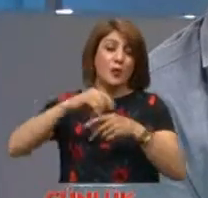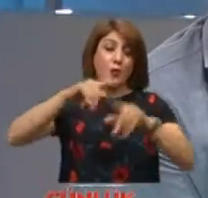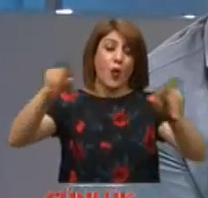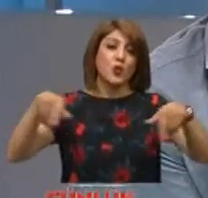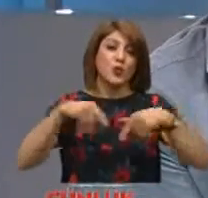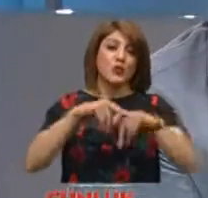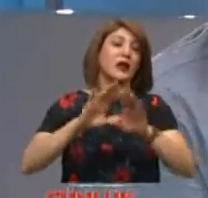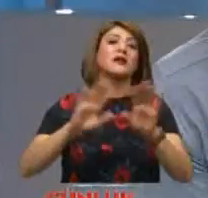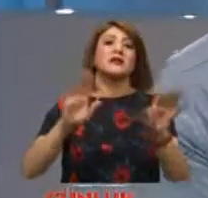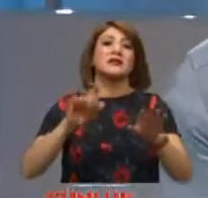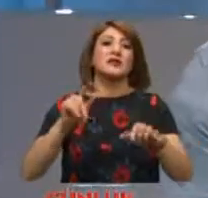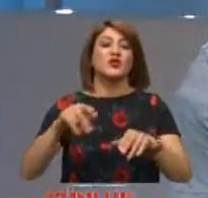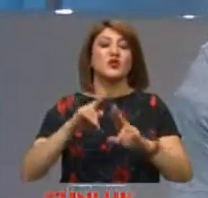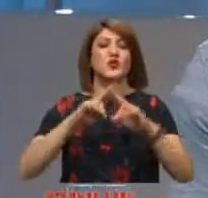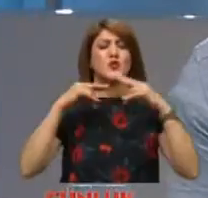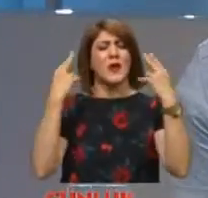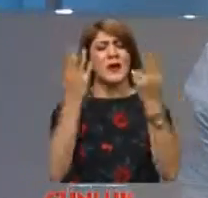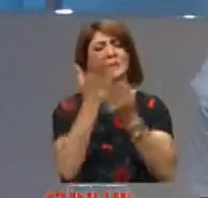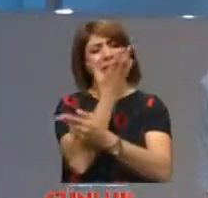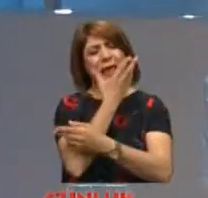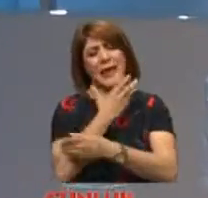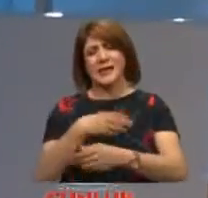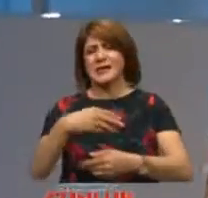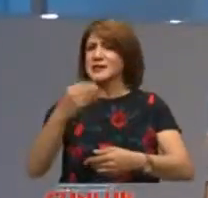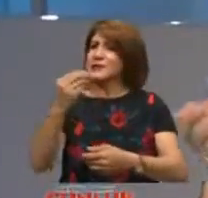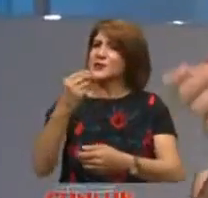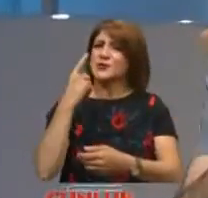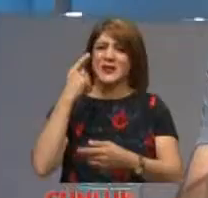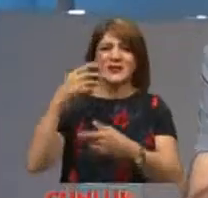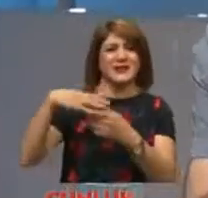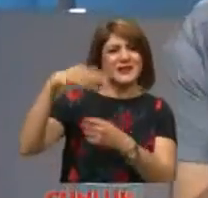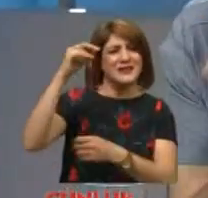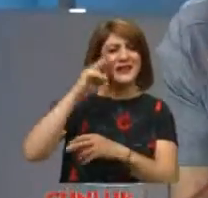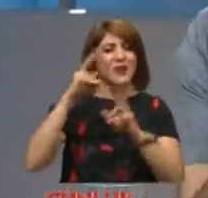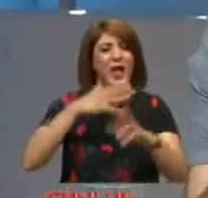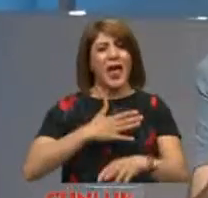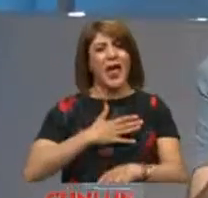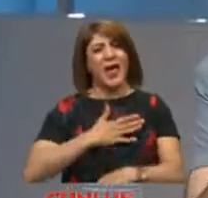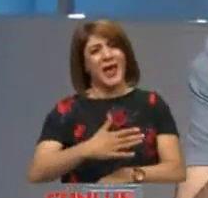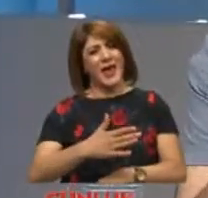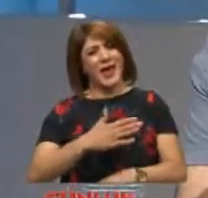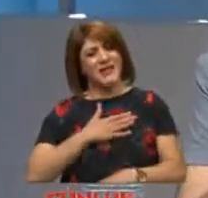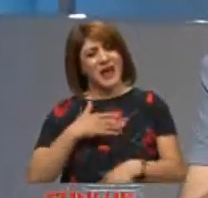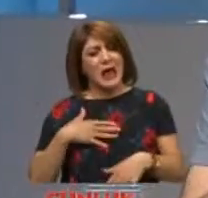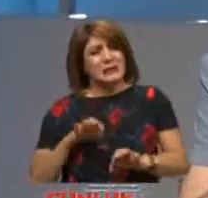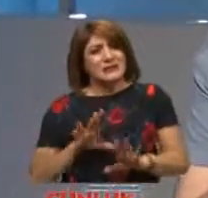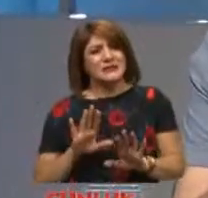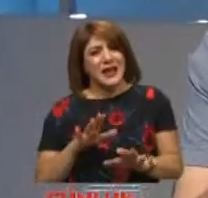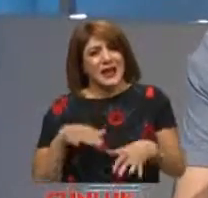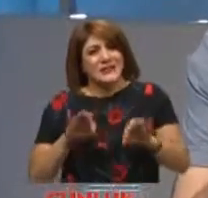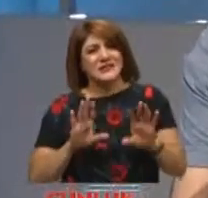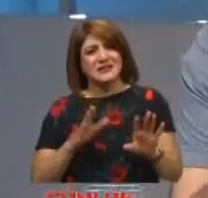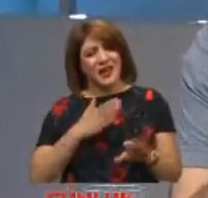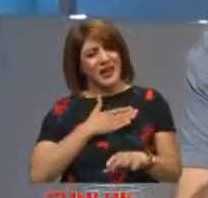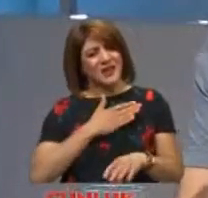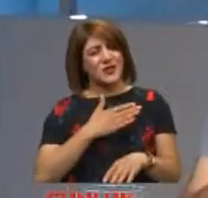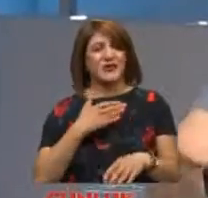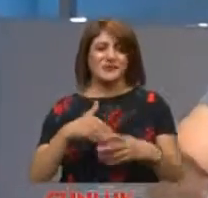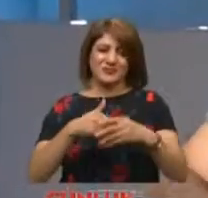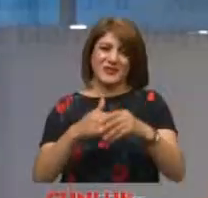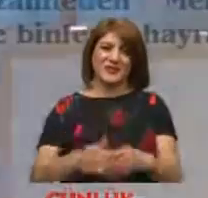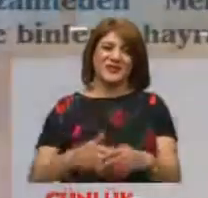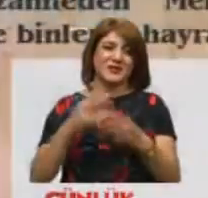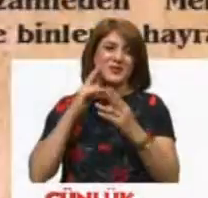değil, gezegenin en yakışıklısıyla tanışacağız. Ne diyorsun? Evet. Hazır değilim. Heyecanlı. Hazır değilim. Belim tutup. Ben tanıştım gayet zor bir dönem geçirdim. Haydi bakalım. Bakalım. Haydi